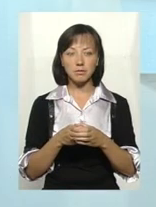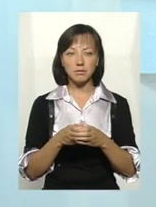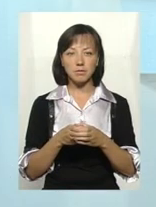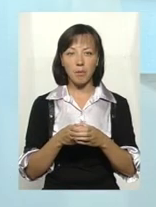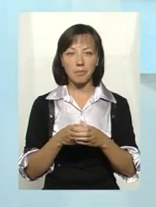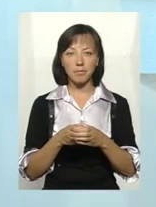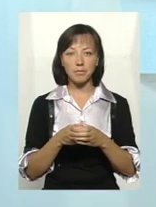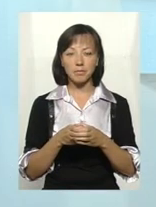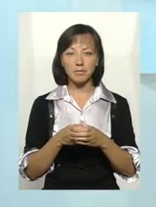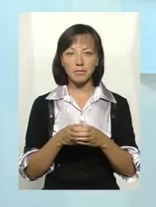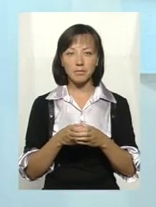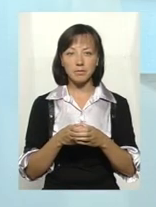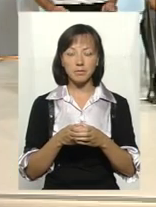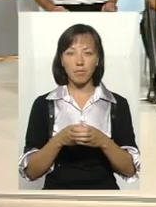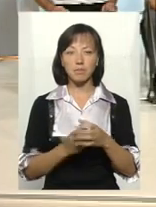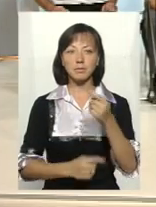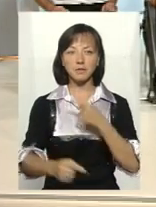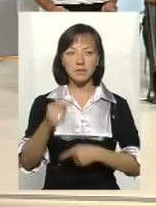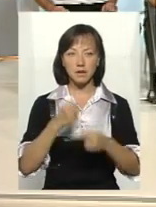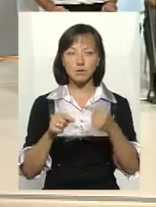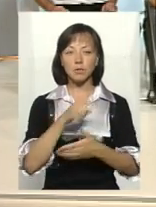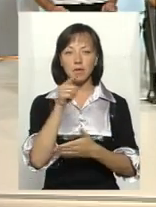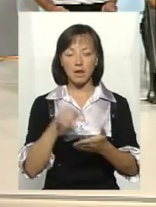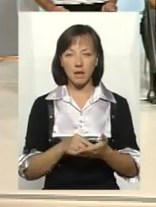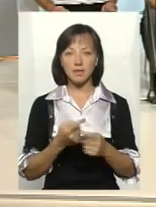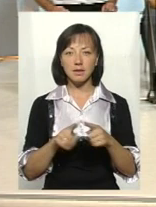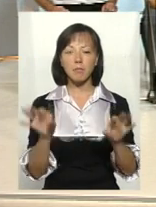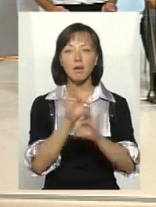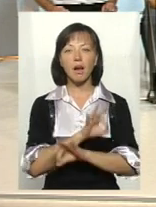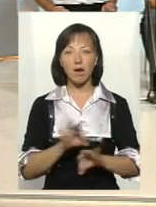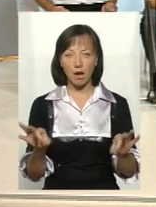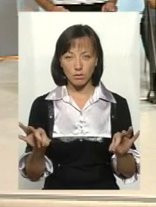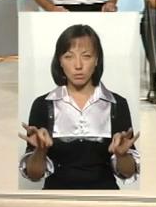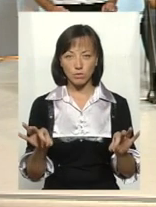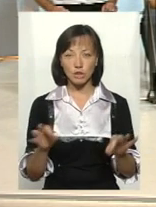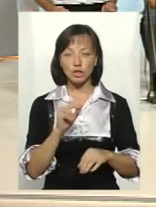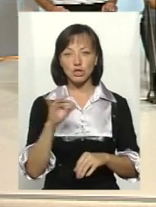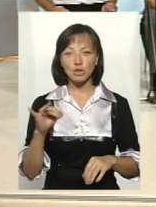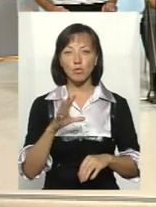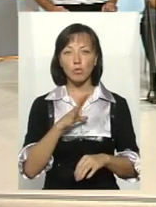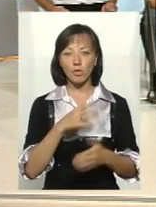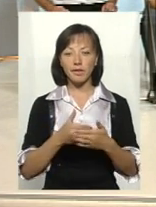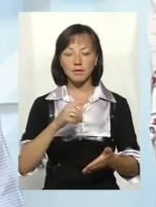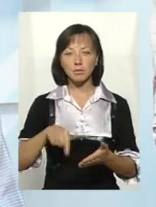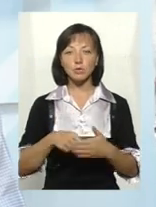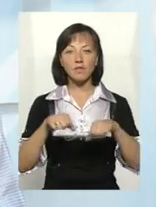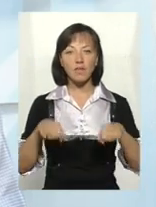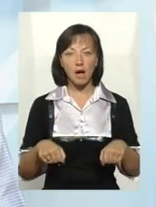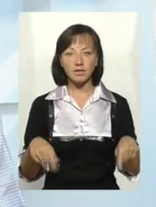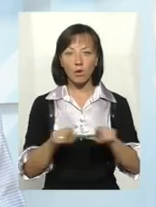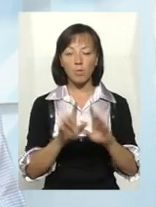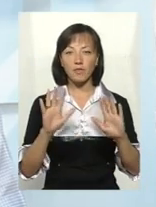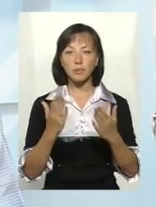направлені? Концептуально. Повертаюся до запитання. Це все прекрасно. Чи були від міської влади в такому